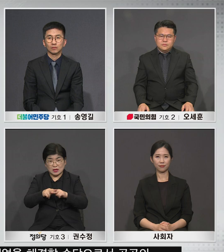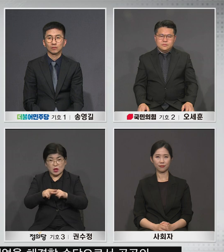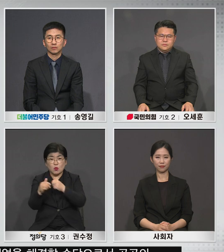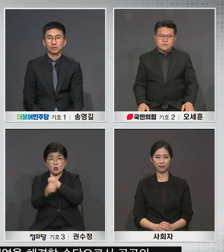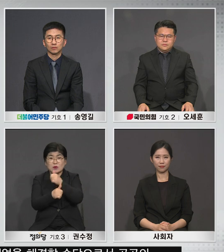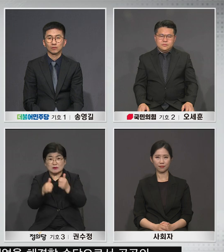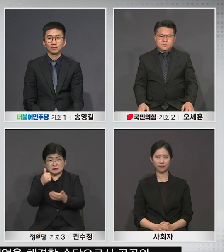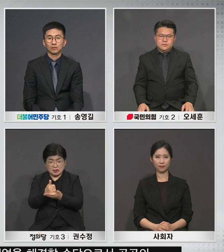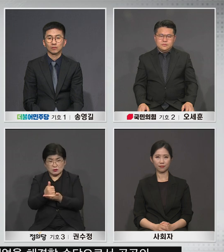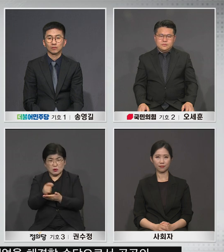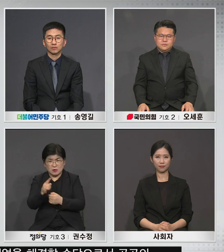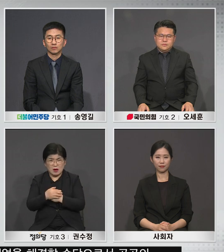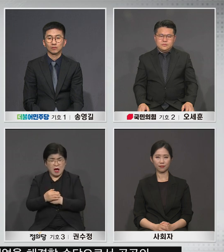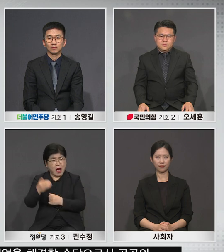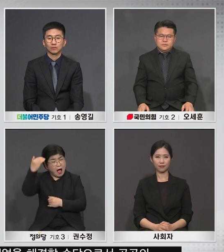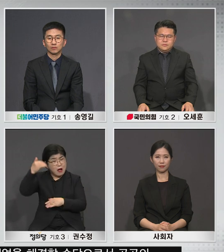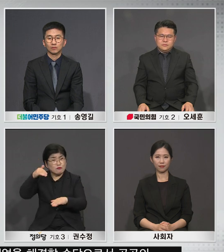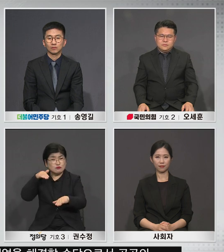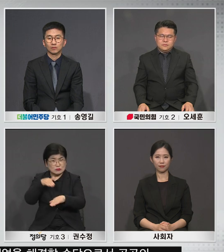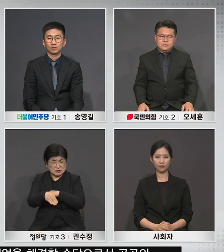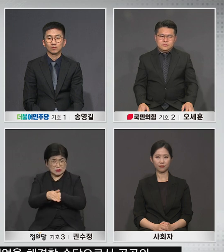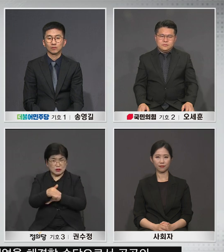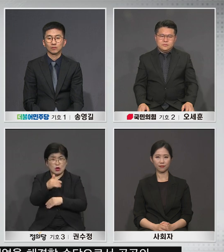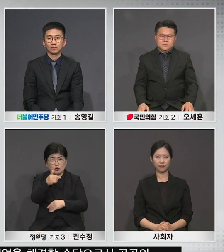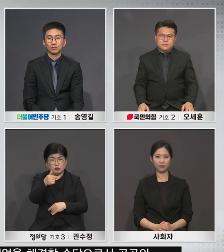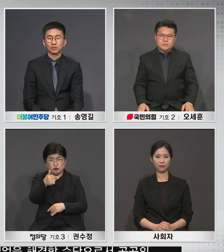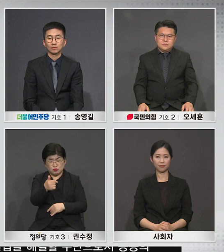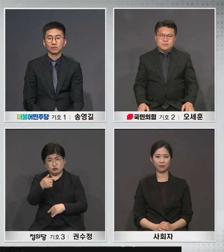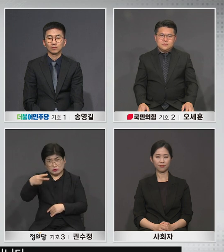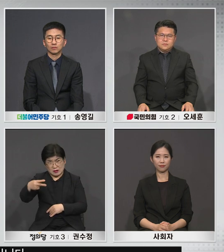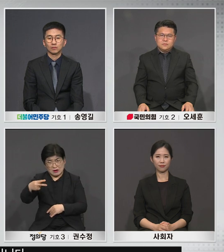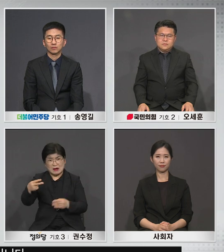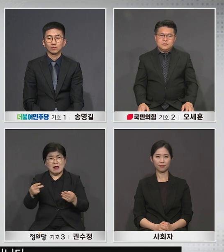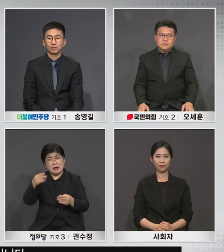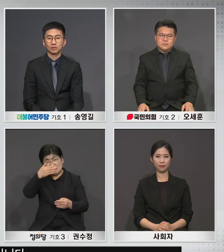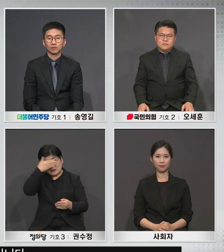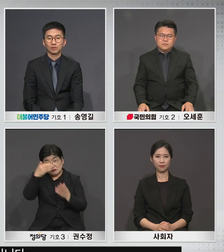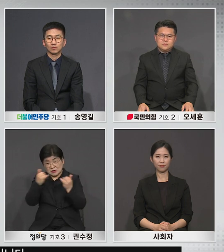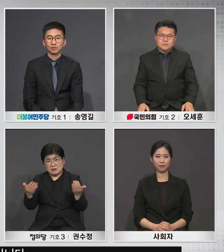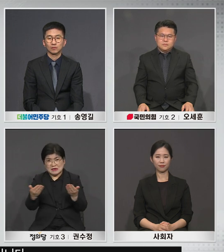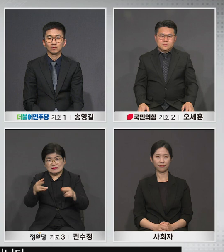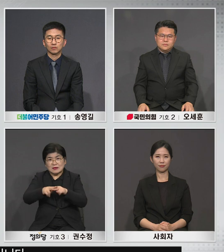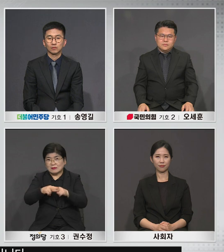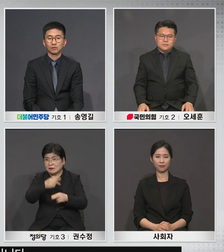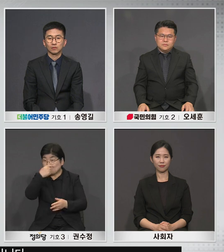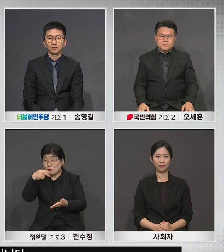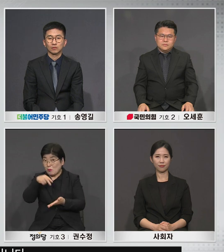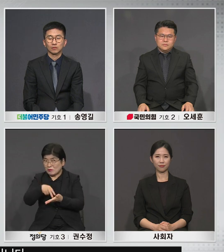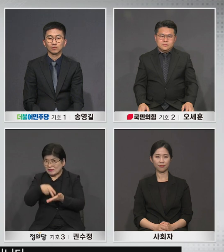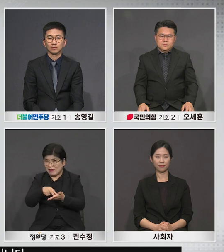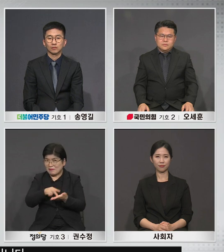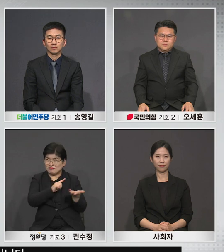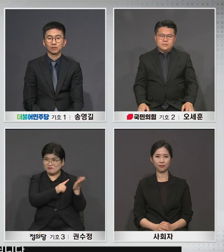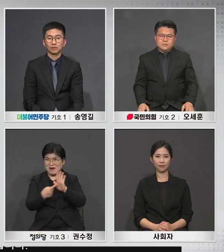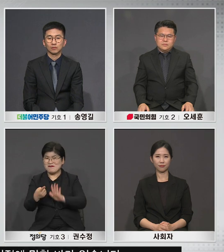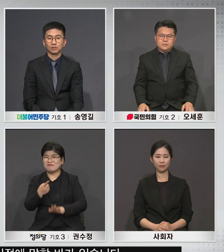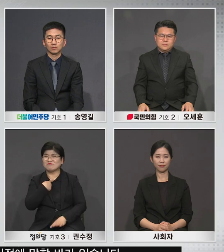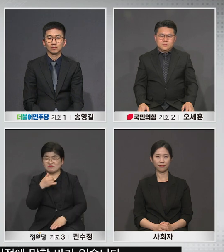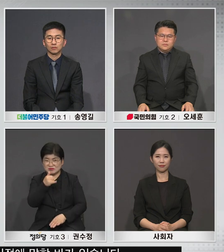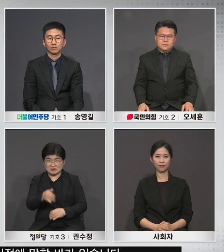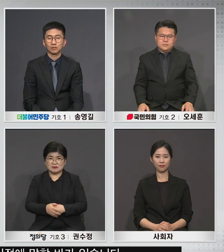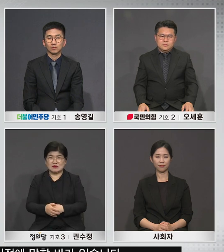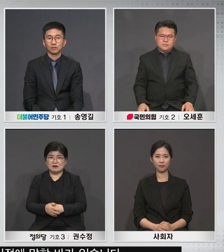한급한 뉴딜 및 포스트 코로나 대책에 대해서 청년 일자리 보장제를 실시하자 이런 말씀도 하신 적이 있는데요.